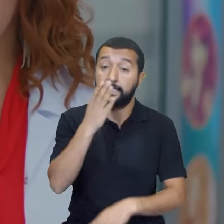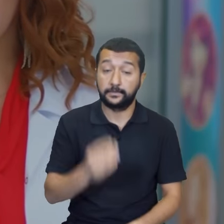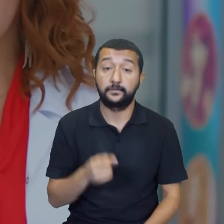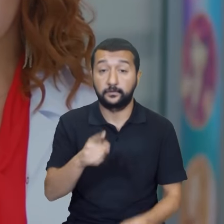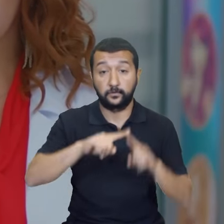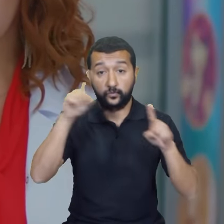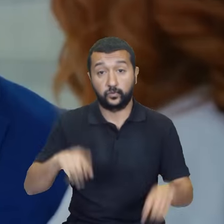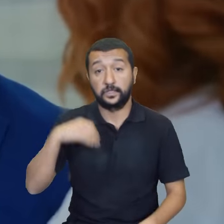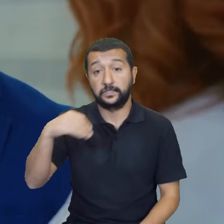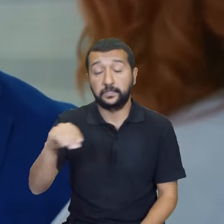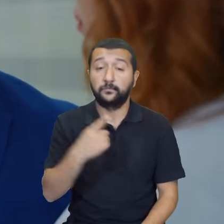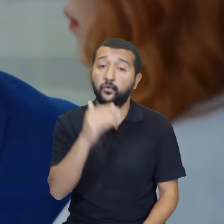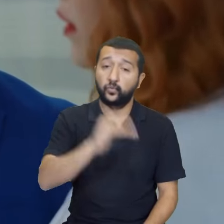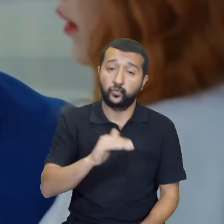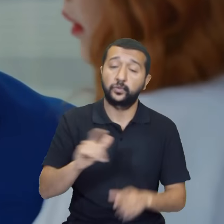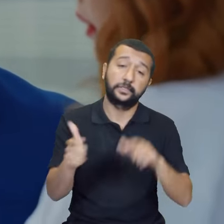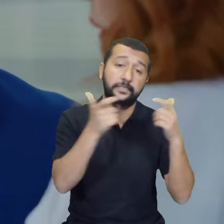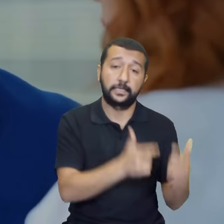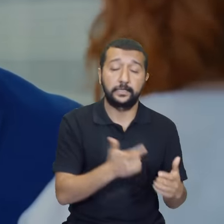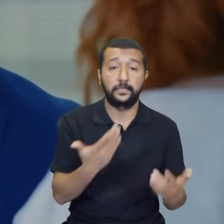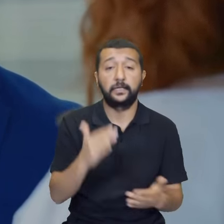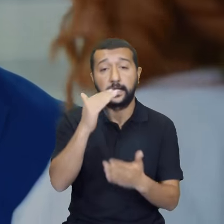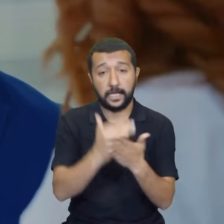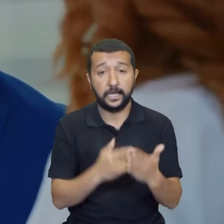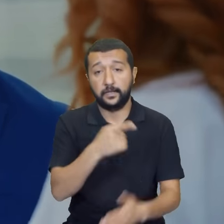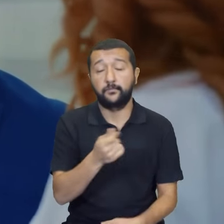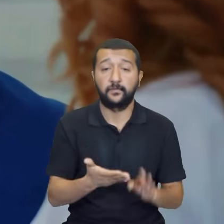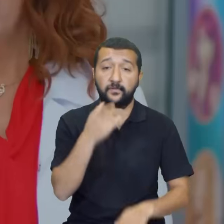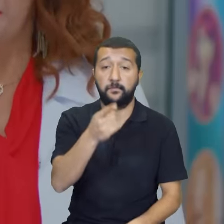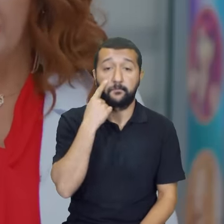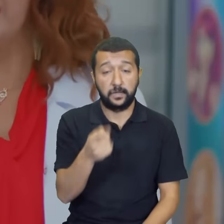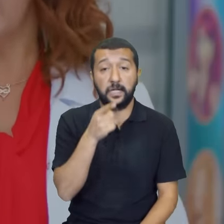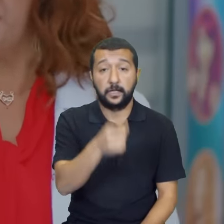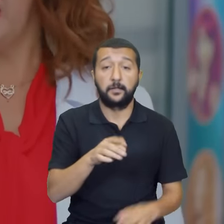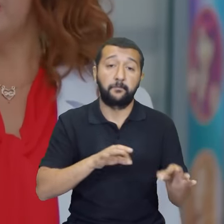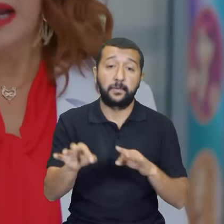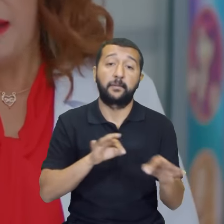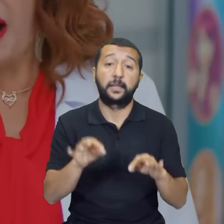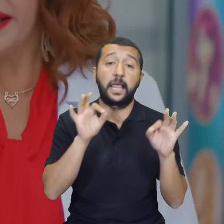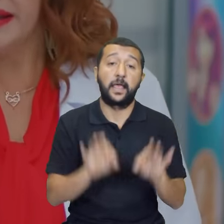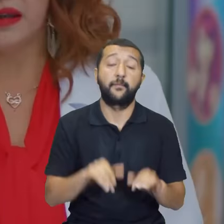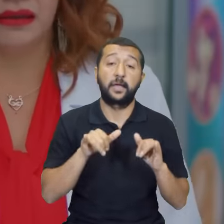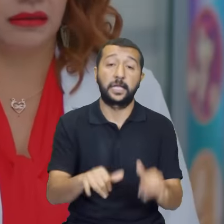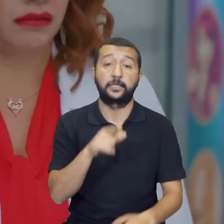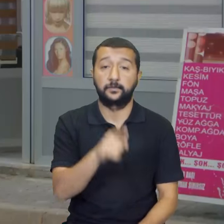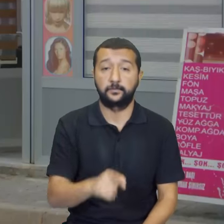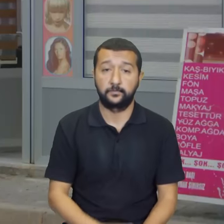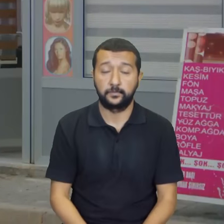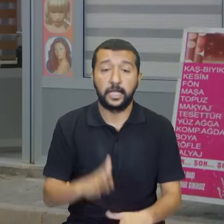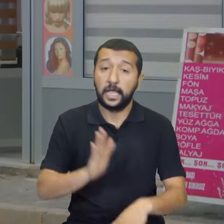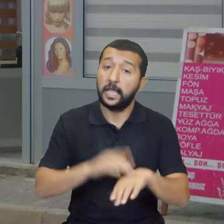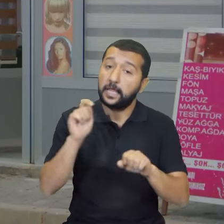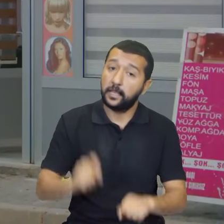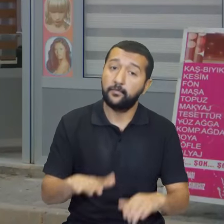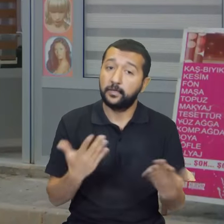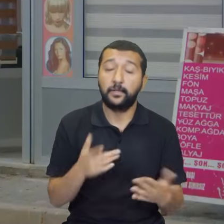Gerekirse dükkanı satarım. Daha ucuz bir yere geçerim. Kalanıyla da... Al işte. Planlar planlar. Hep aynı. Ne